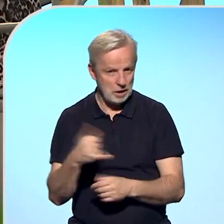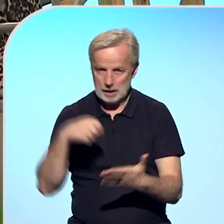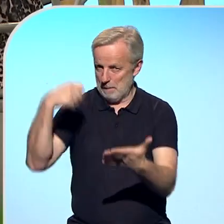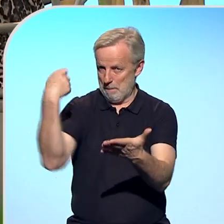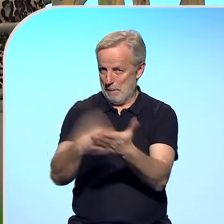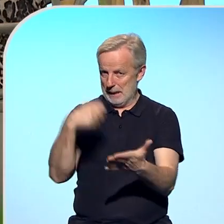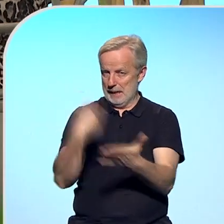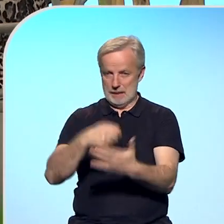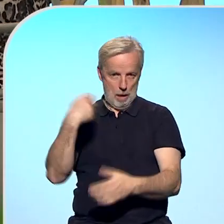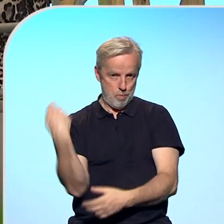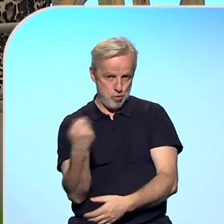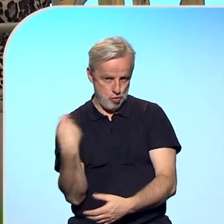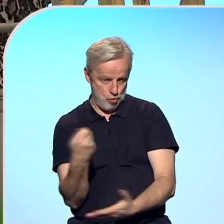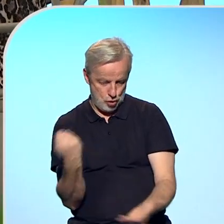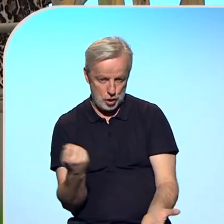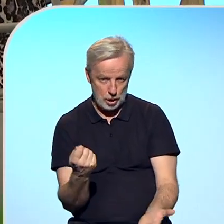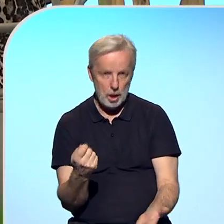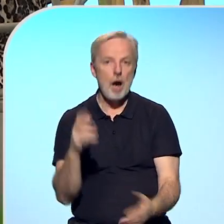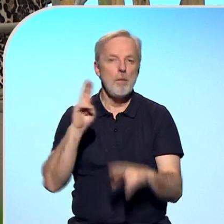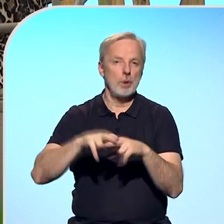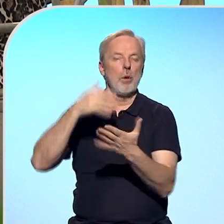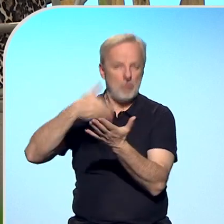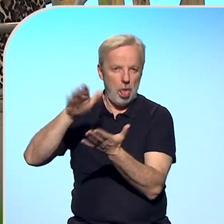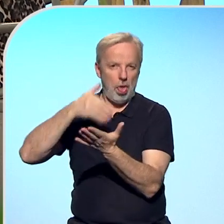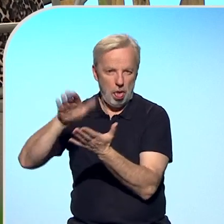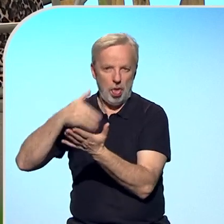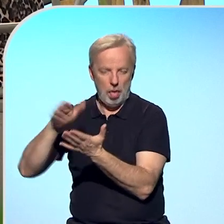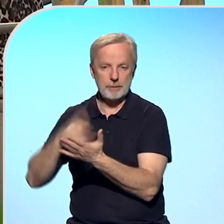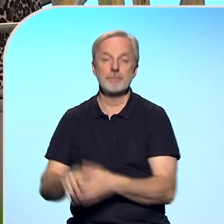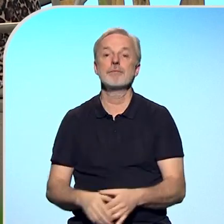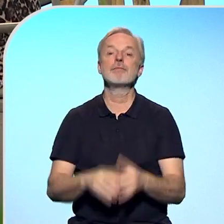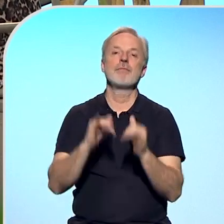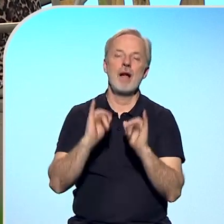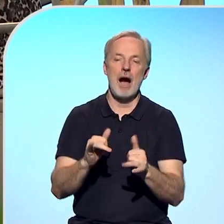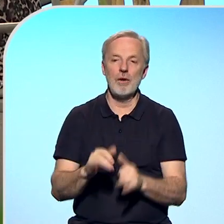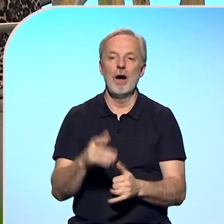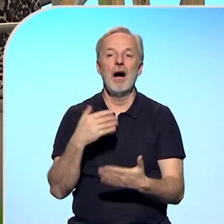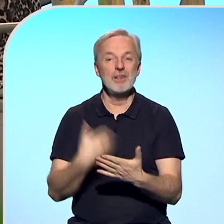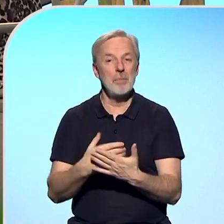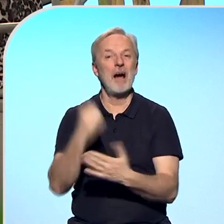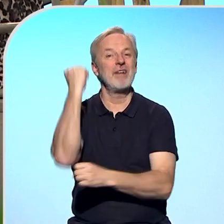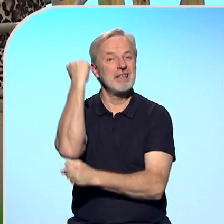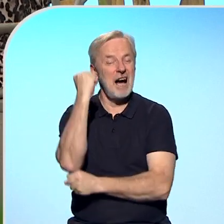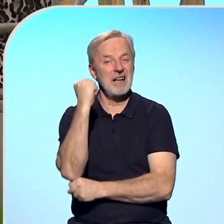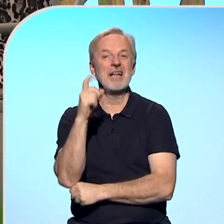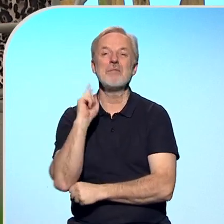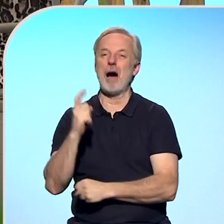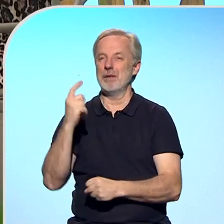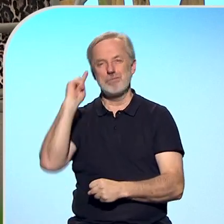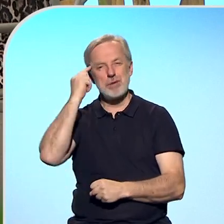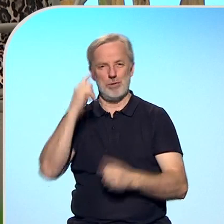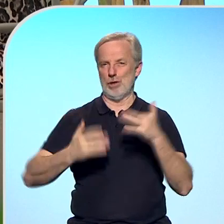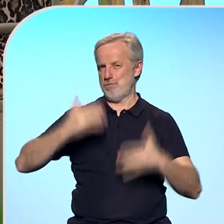půjčení si nějaké větší či menší částky, kterou budu dlouhodobě splácet? Ano. A to jsou takové ty základní parametry, které bychom měli určitě vnímat.